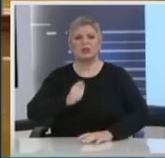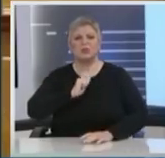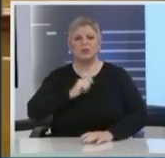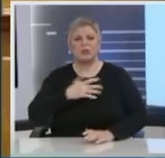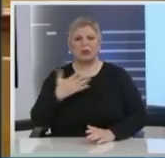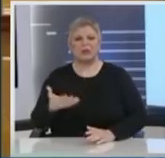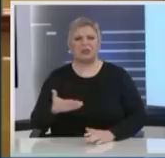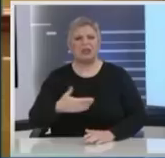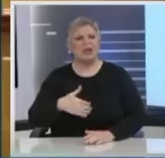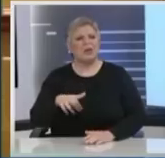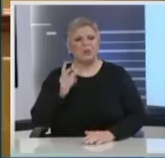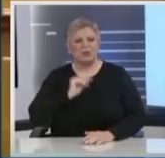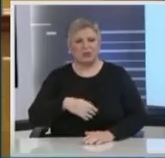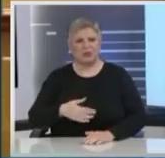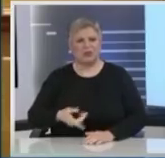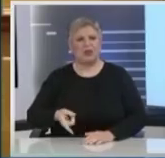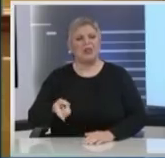Θα οδηγήσει αύριο σε εσάς.